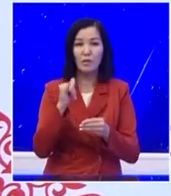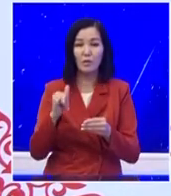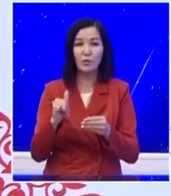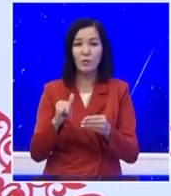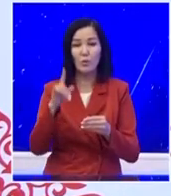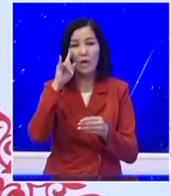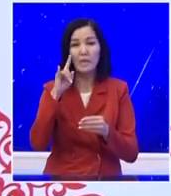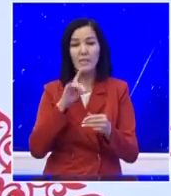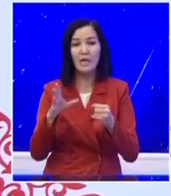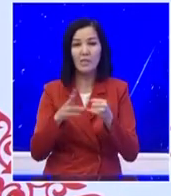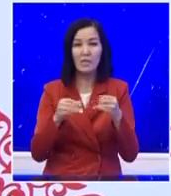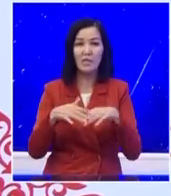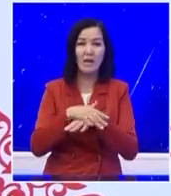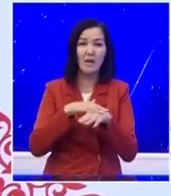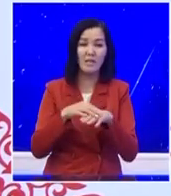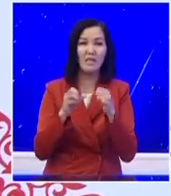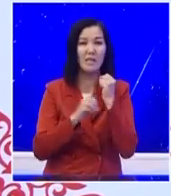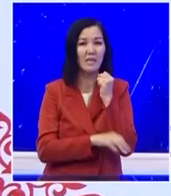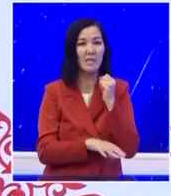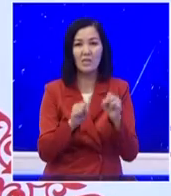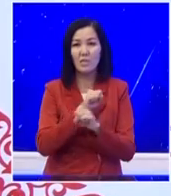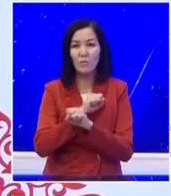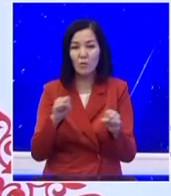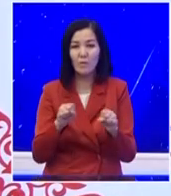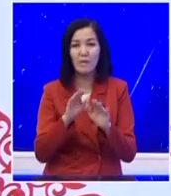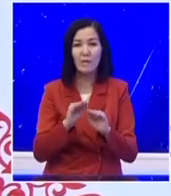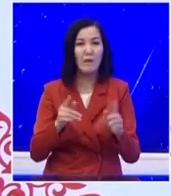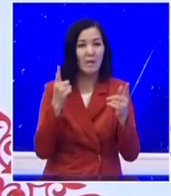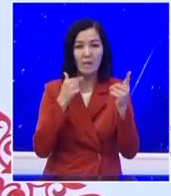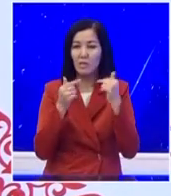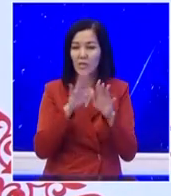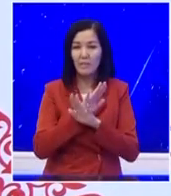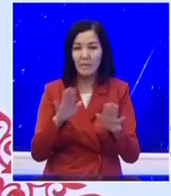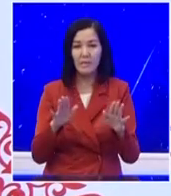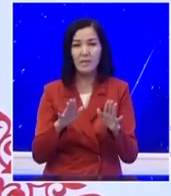қазақ жерінде кедейшілік болмаса екен, осындай балалар тек жыламаса екен деп.